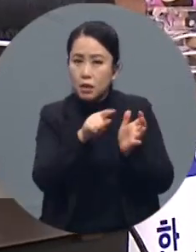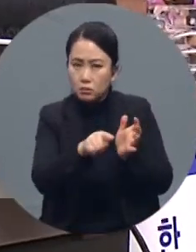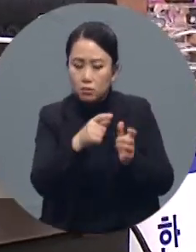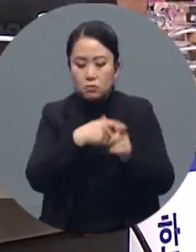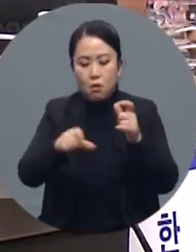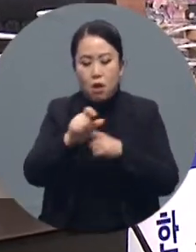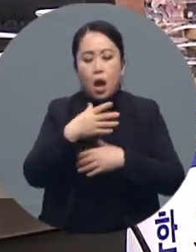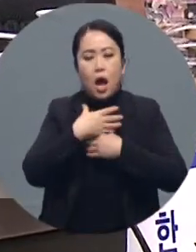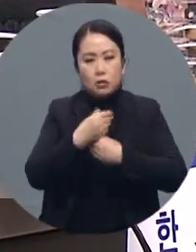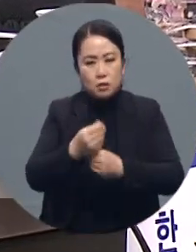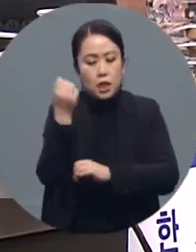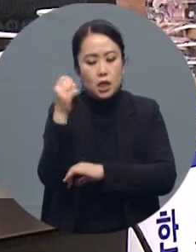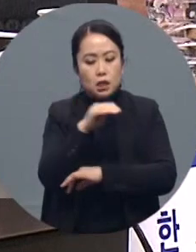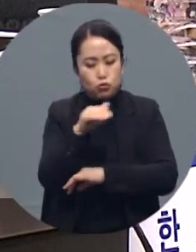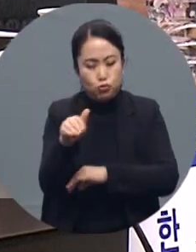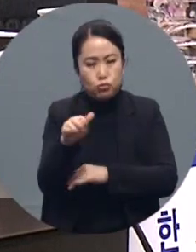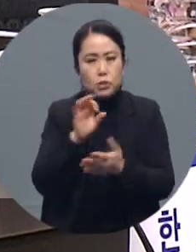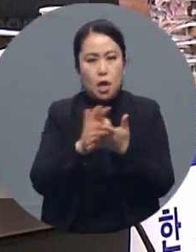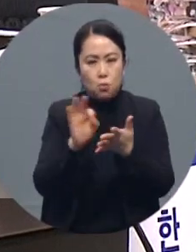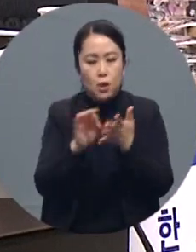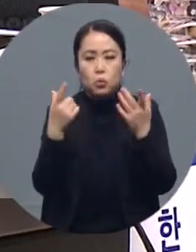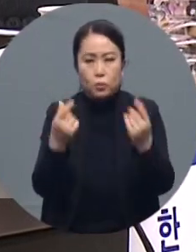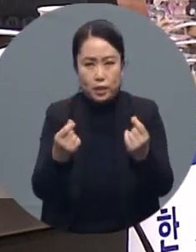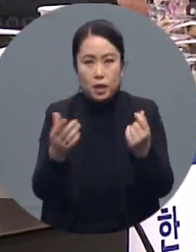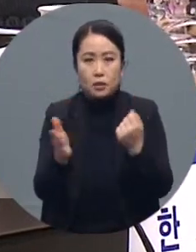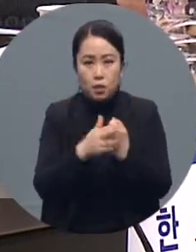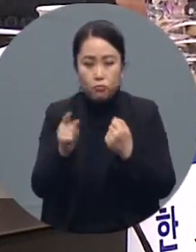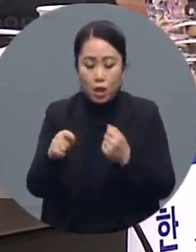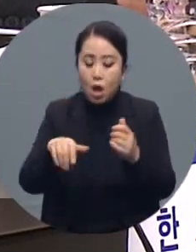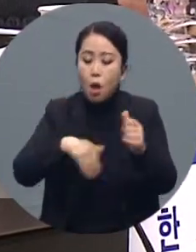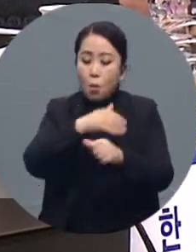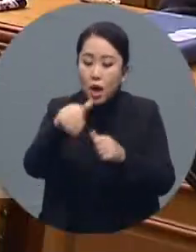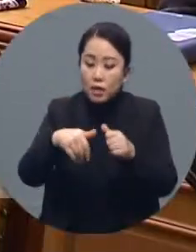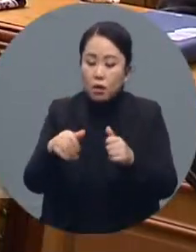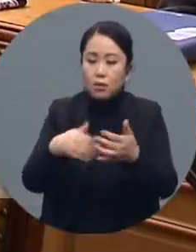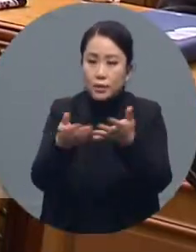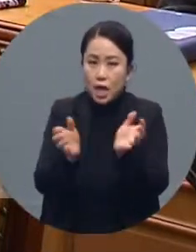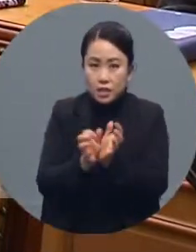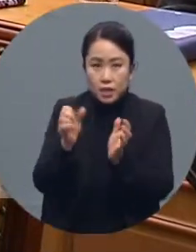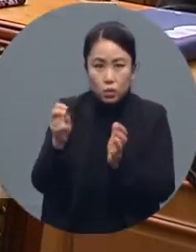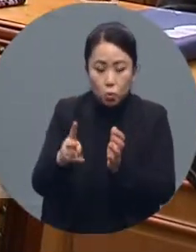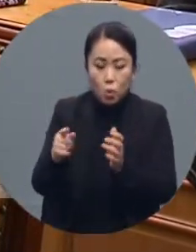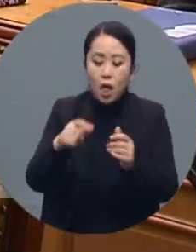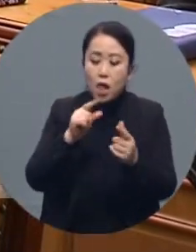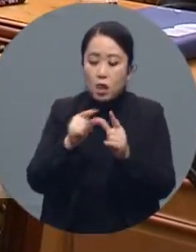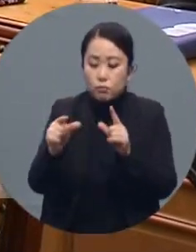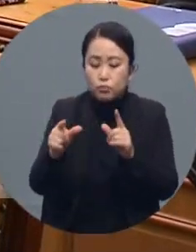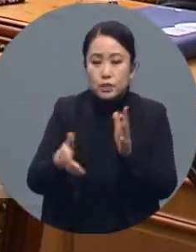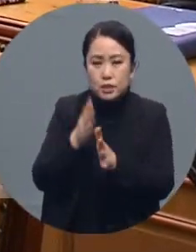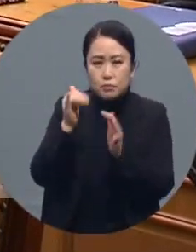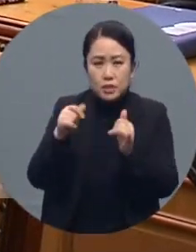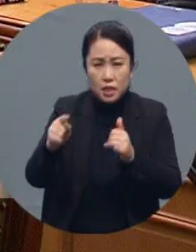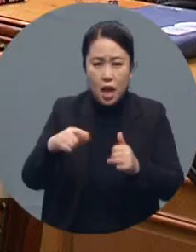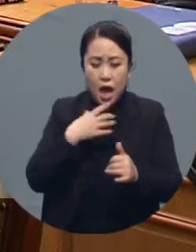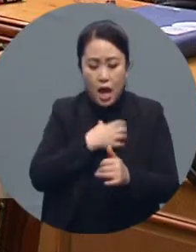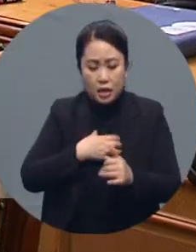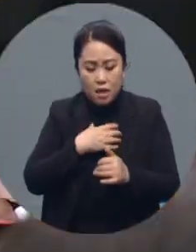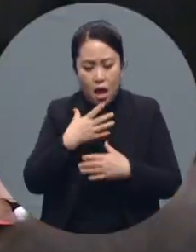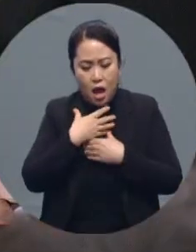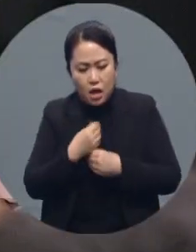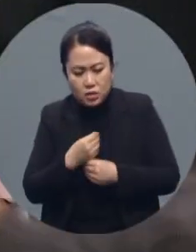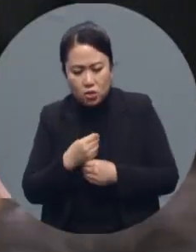기준을 적용한 것뿐이라며 환경단체와 일부 시민들이 제기하는 안전성 우려가 선동 탓이라고